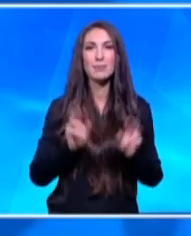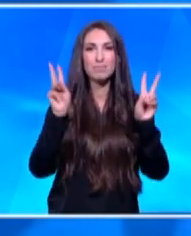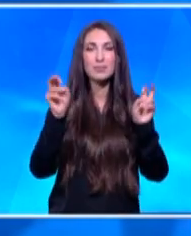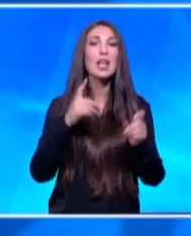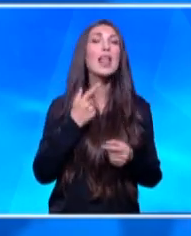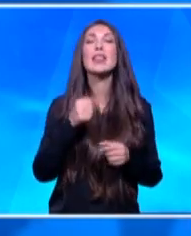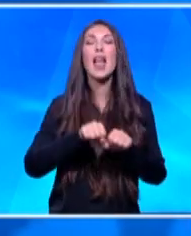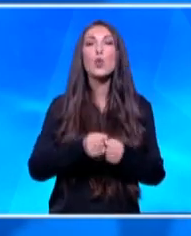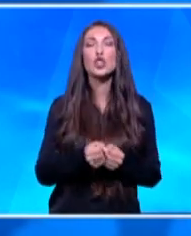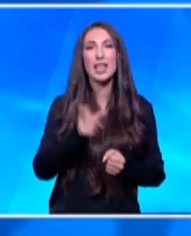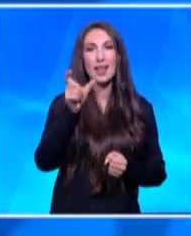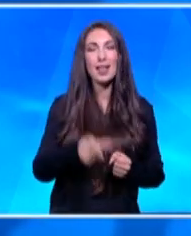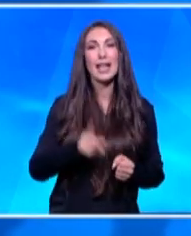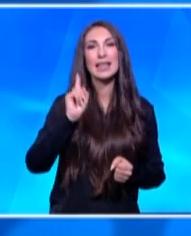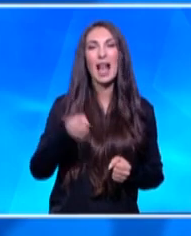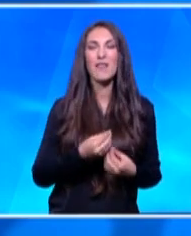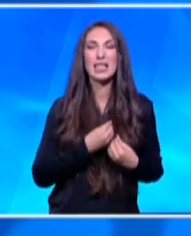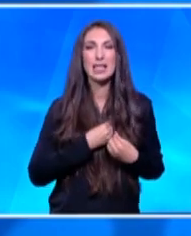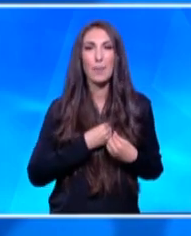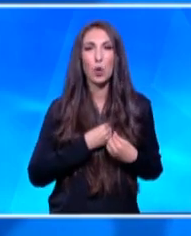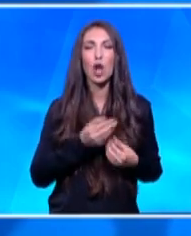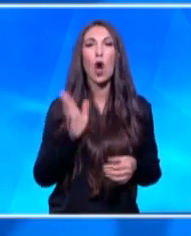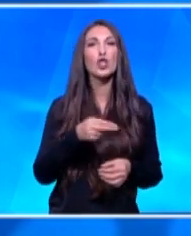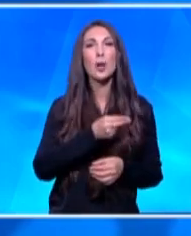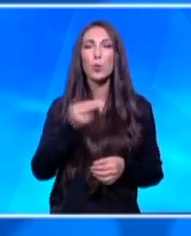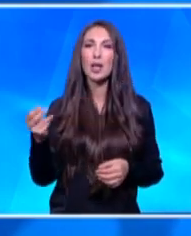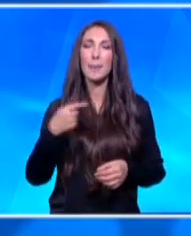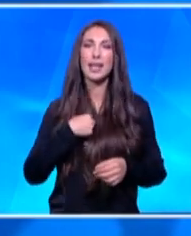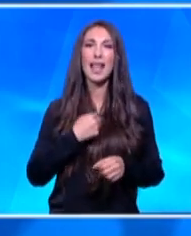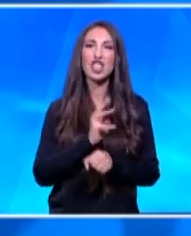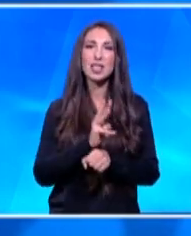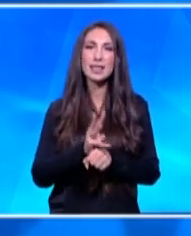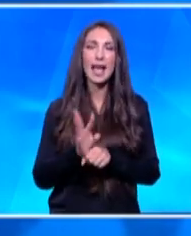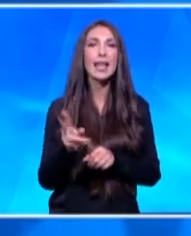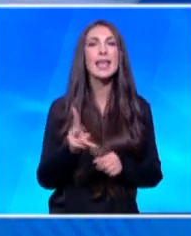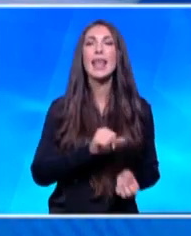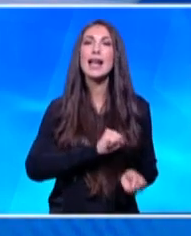нарушителите трябва да ги заболи. Още по темата на нашия сайт и в късната ни емисия новини.